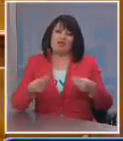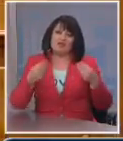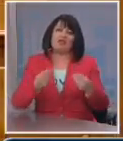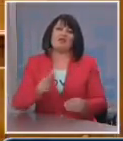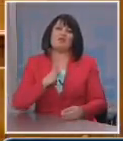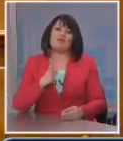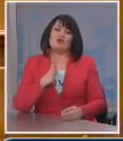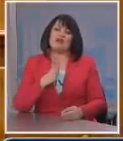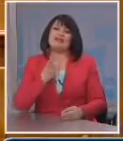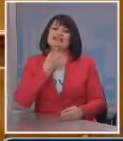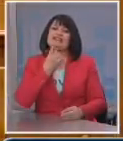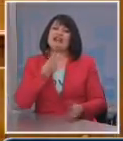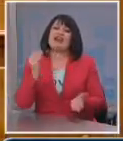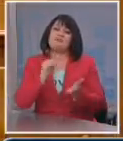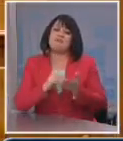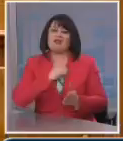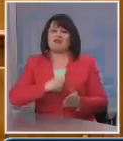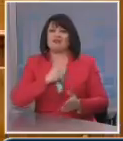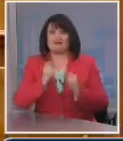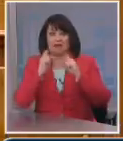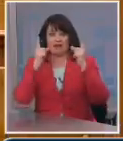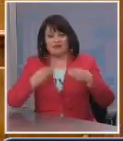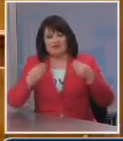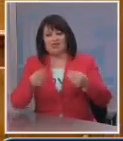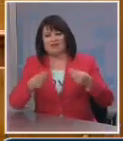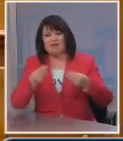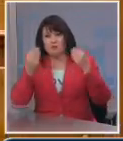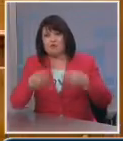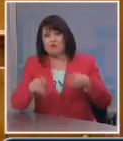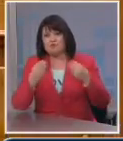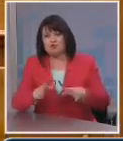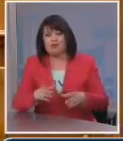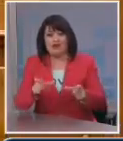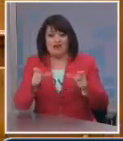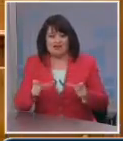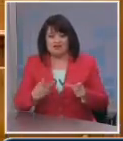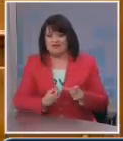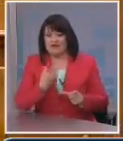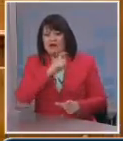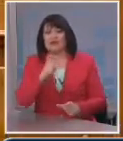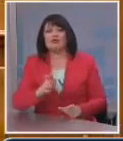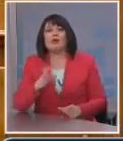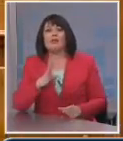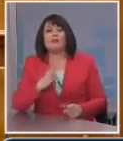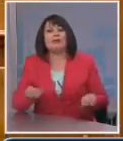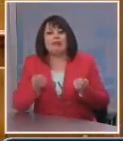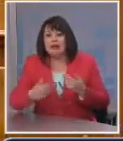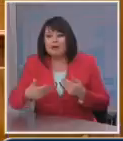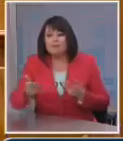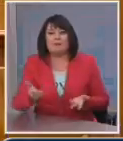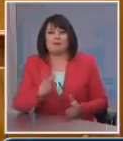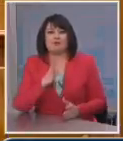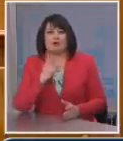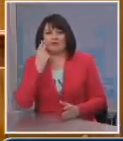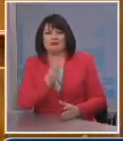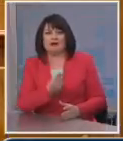νέες, επώδυνες, δυσάρεστες εκπλήξεις. Η αβεβαιότητα κατατρώει τη ζωή των Ελλήνων. Οι πολίτες βλέπουν